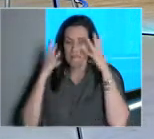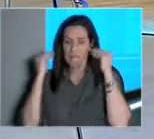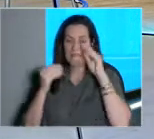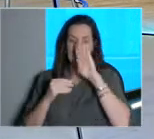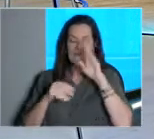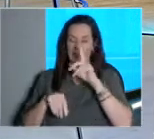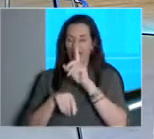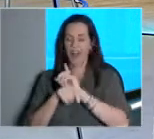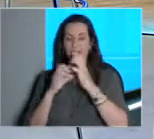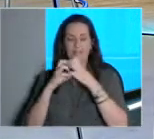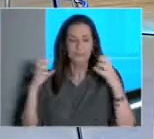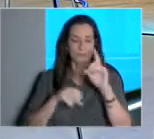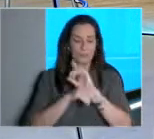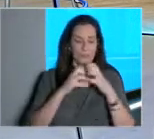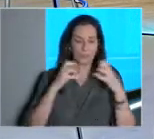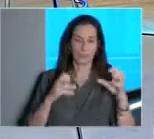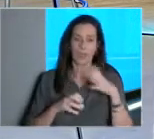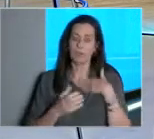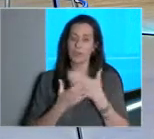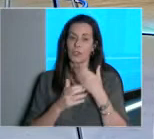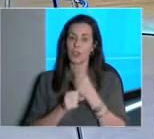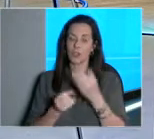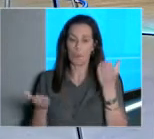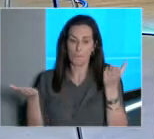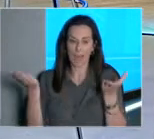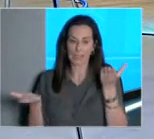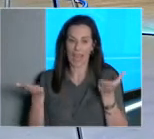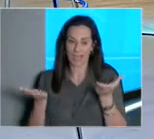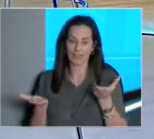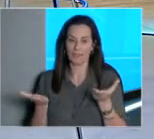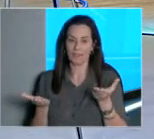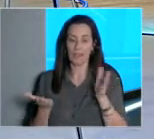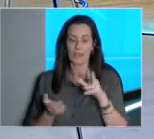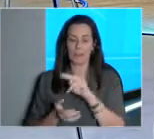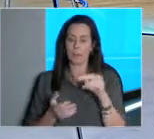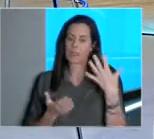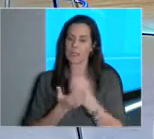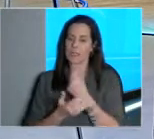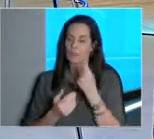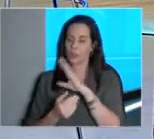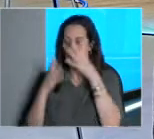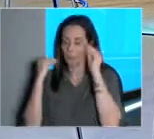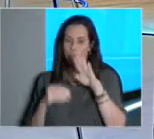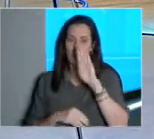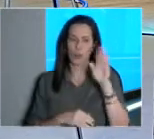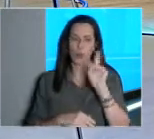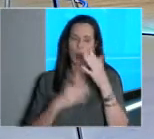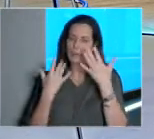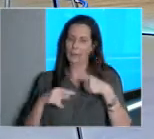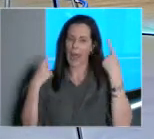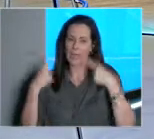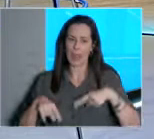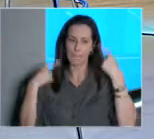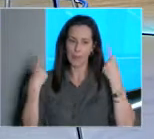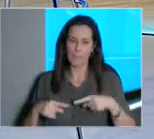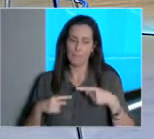ממשלה, אז אני מציע גם שיעשו באמת איזשהו מאזן, גם בנושא ההישגים של כל אחד מהם, לא רק במספר הימים שכל אחד